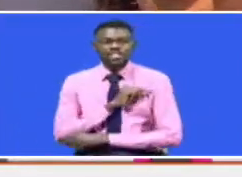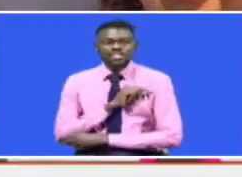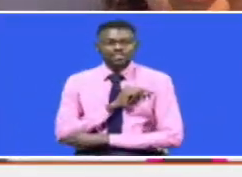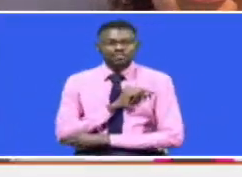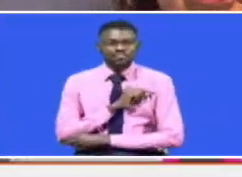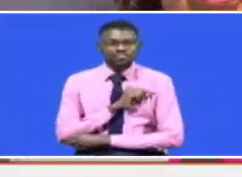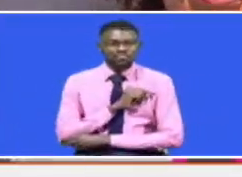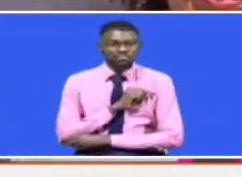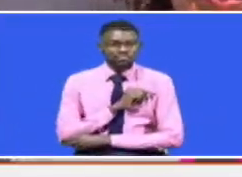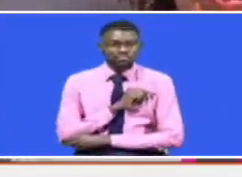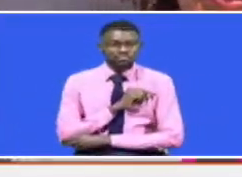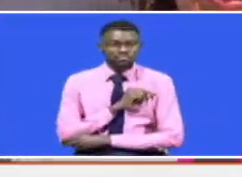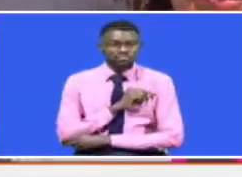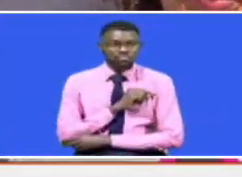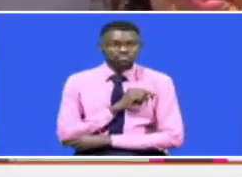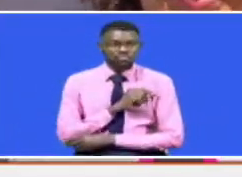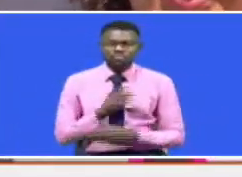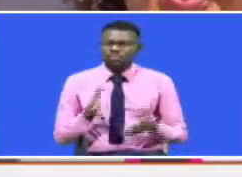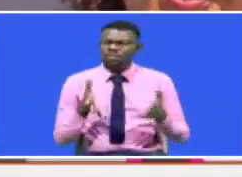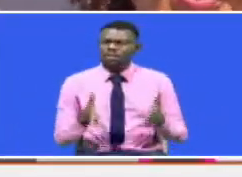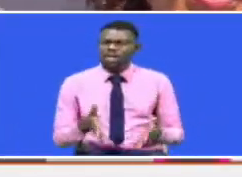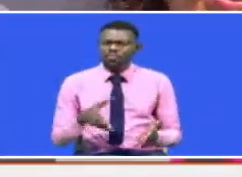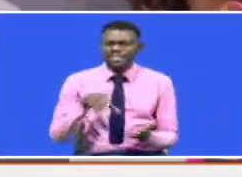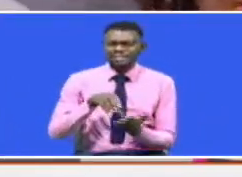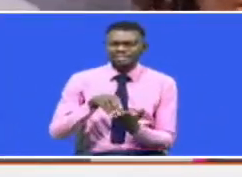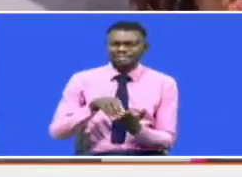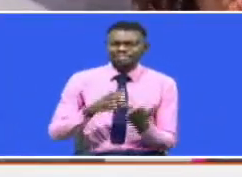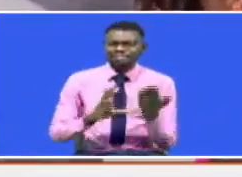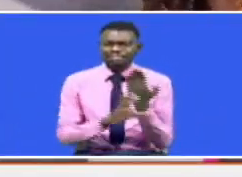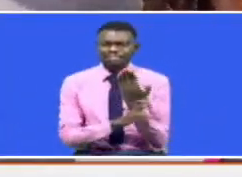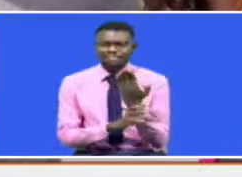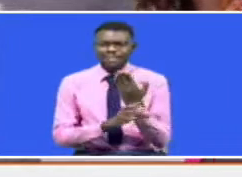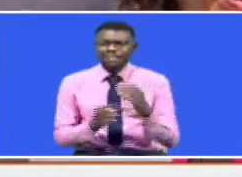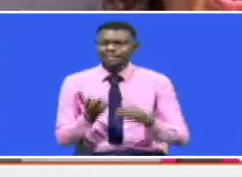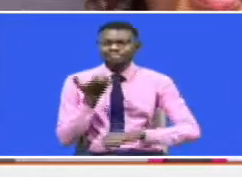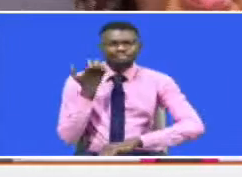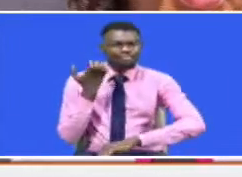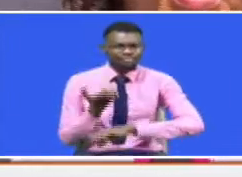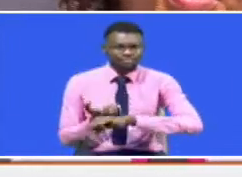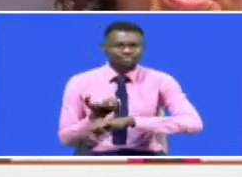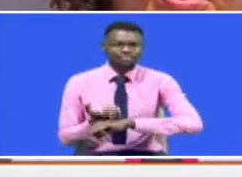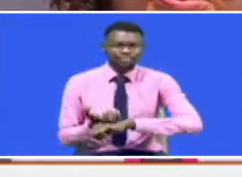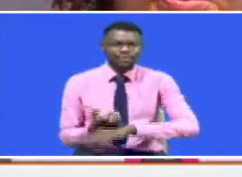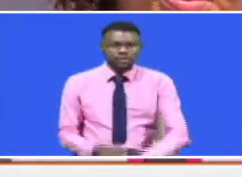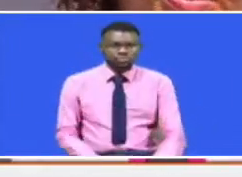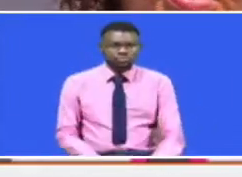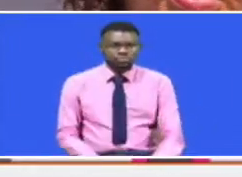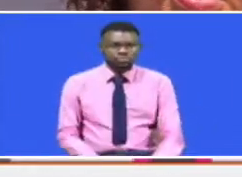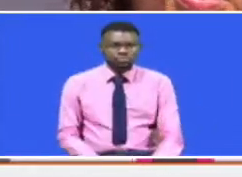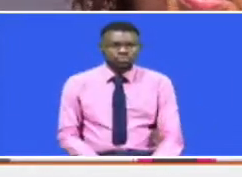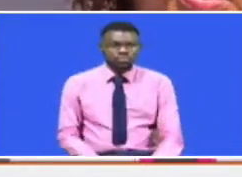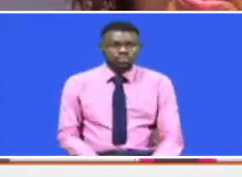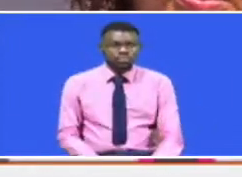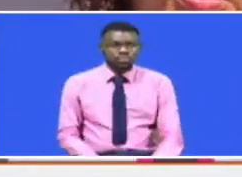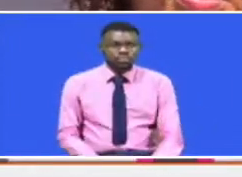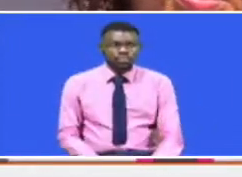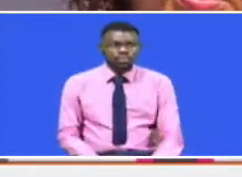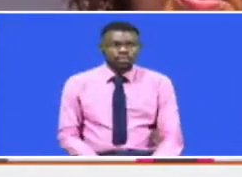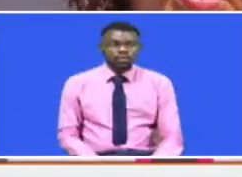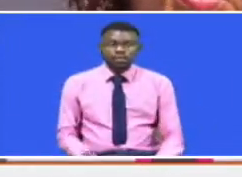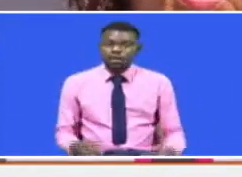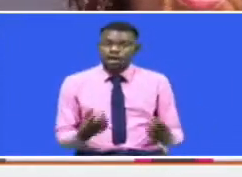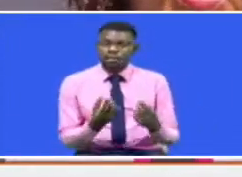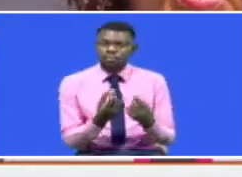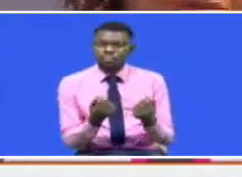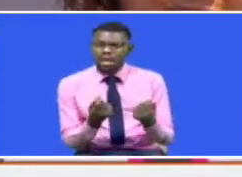that owing to the difficult situation the country is having in terms of